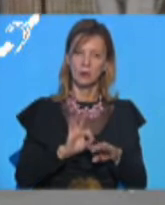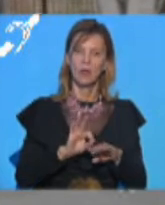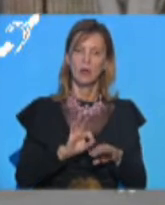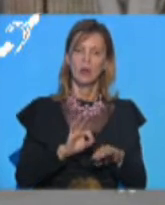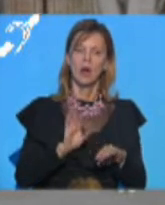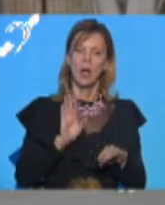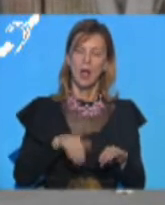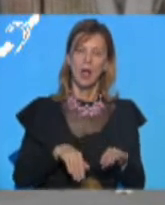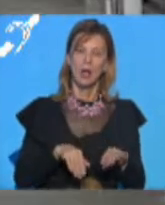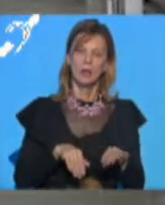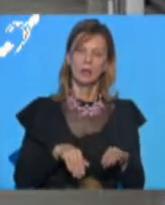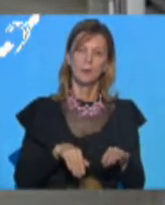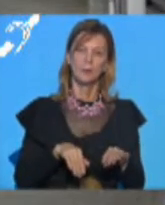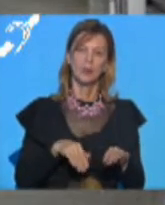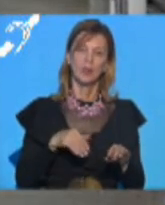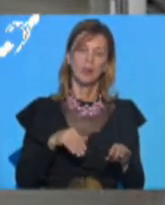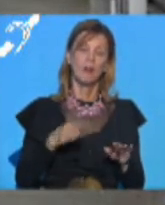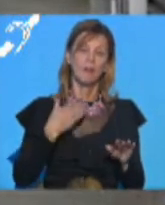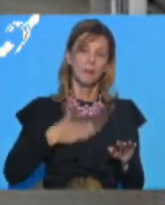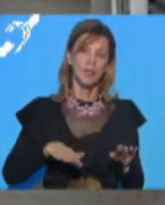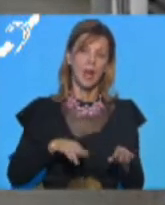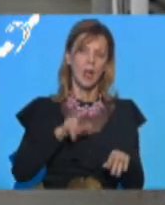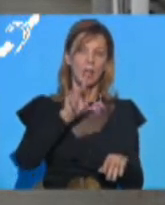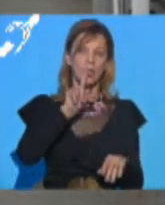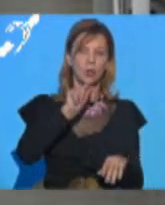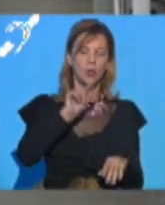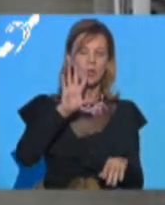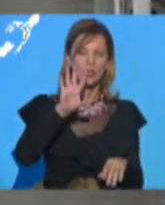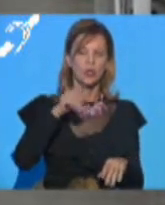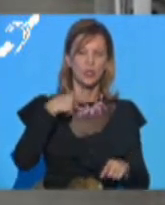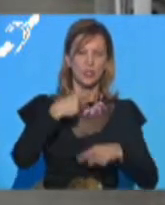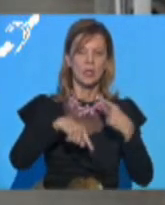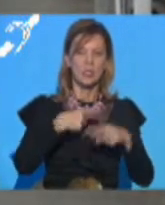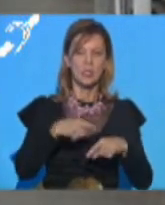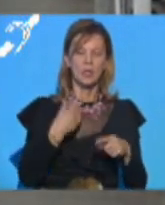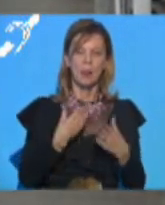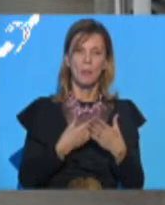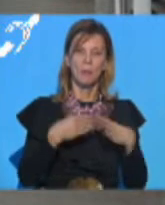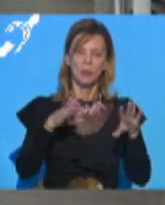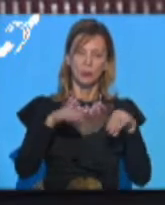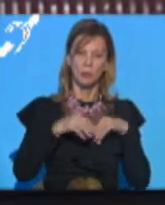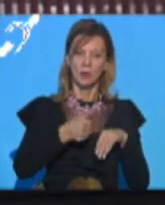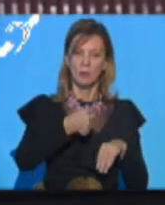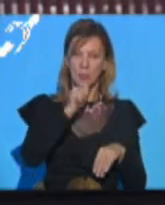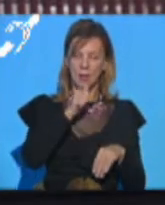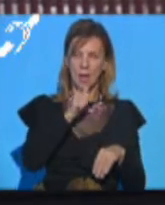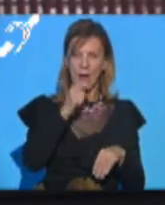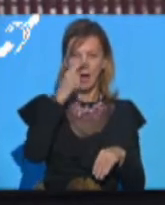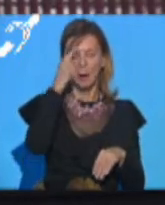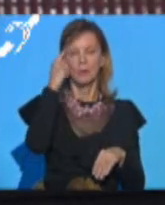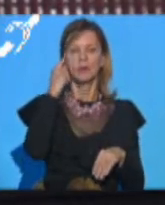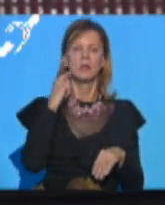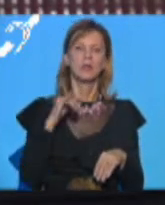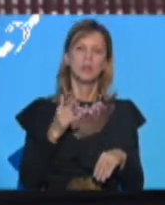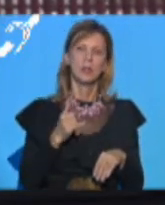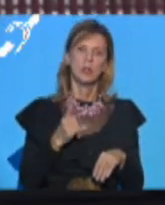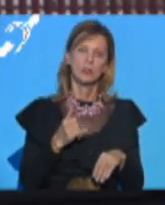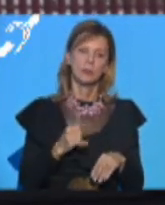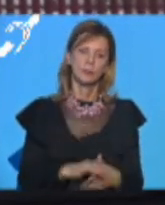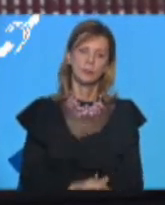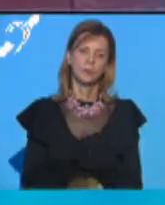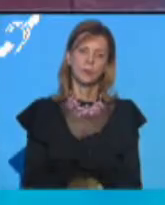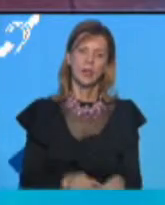Vâlcea prevede înființarea 25 de sisteme de alimentare cu apă și 15 sisteme de colectare și tratare a apei